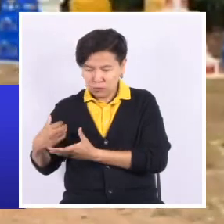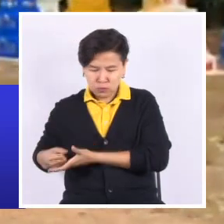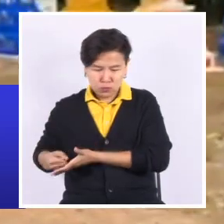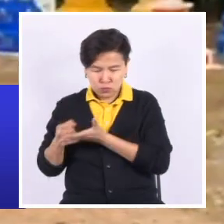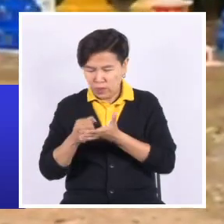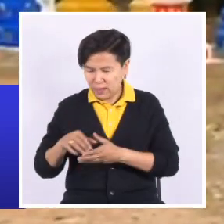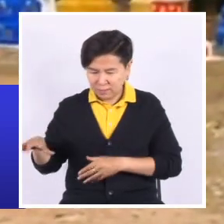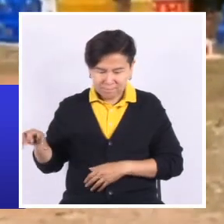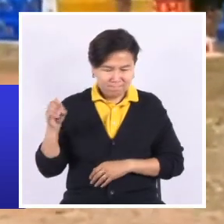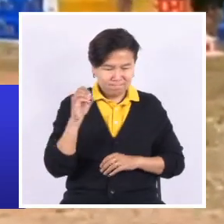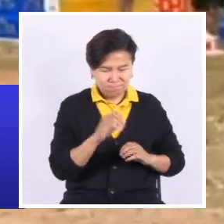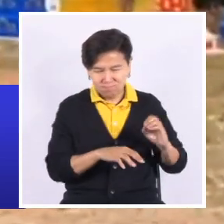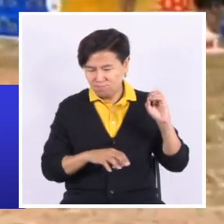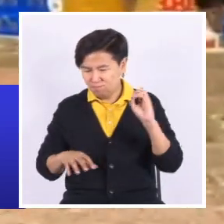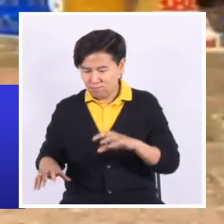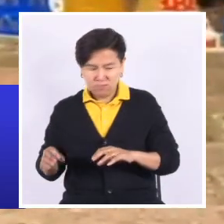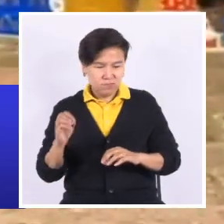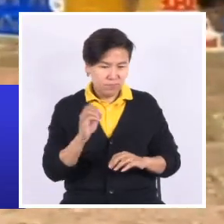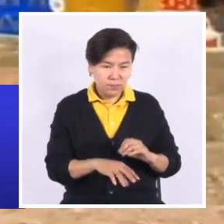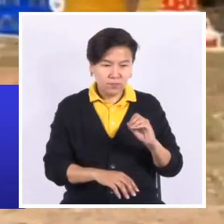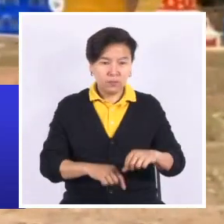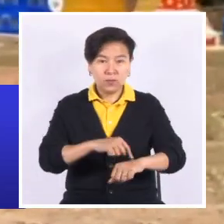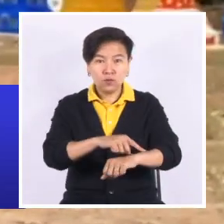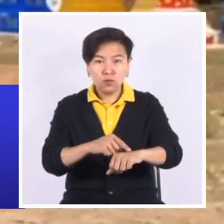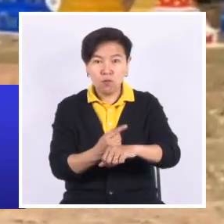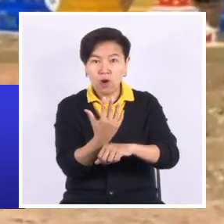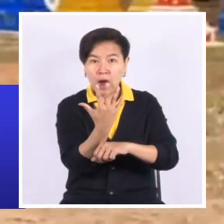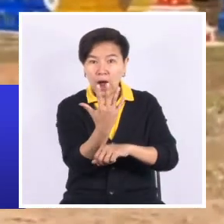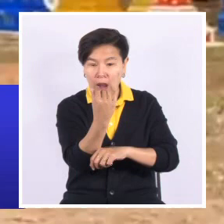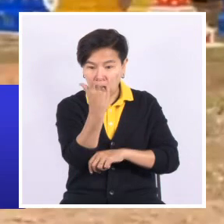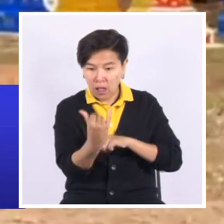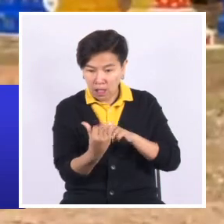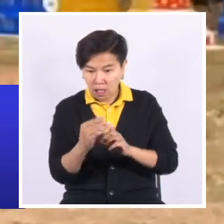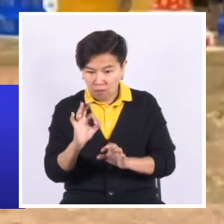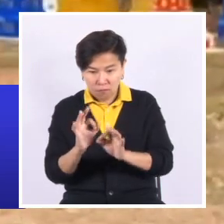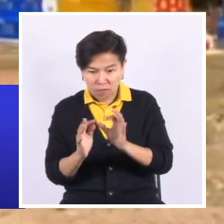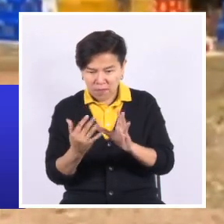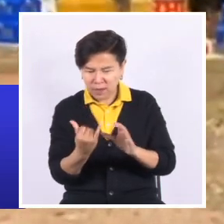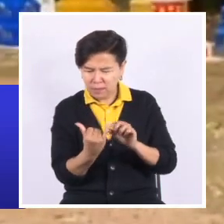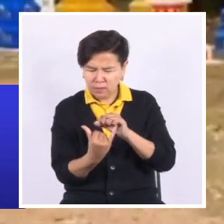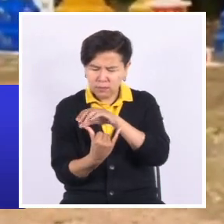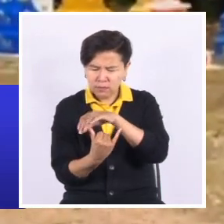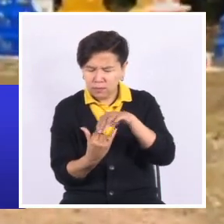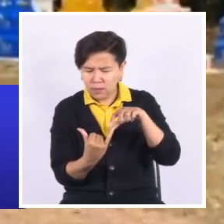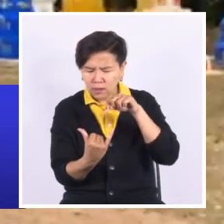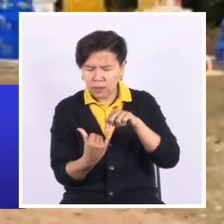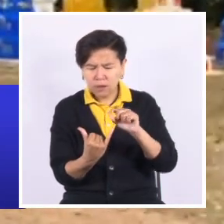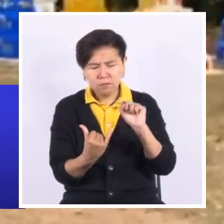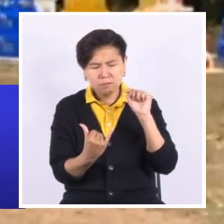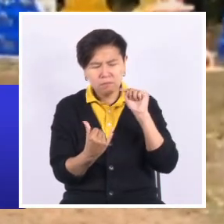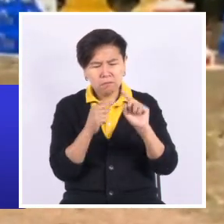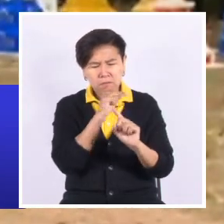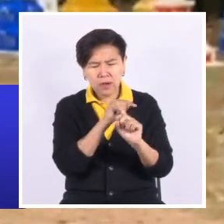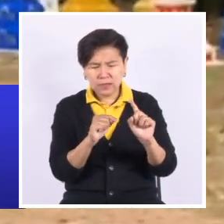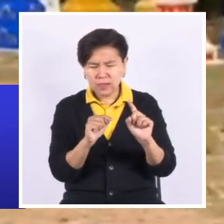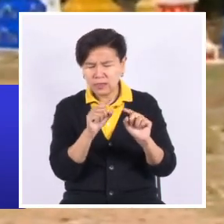เติมฟืนเข้าไปเผานี่5ชั่วโมงฮะร่างยังไม่ไหม้เลยไม่แค่ประมาณสัก 20-30% เท่านั้นยังค